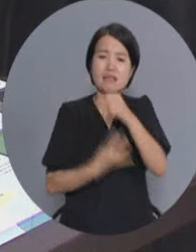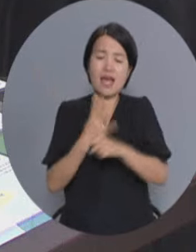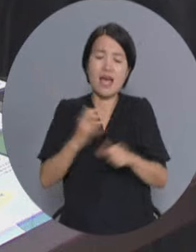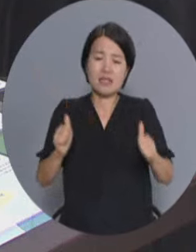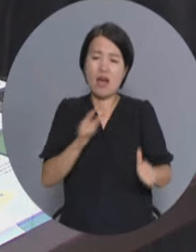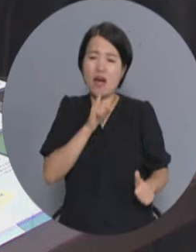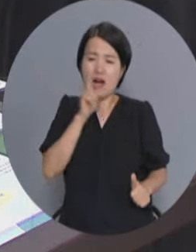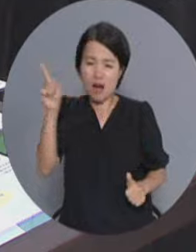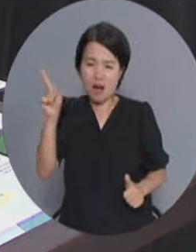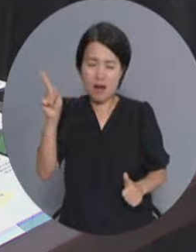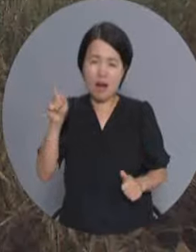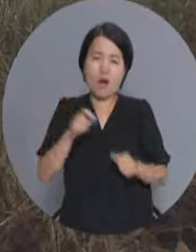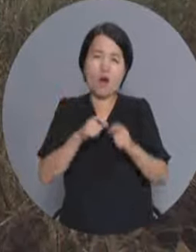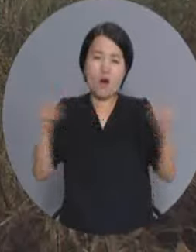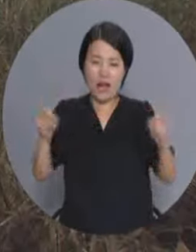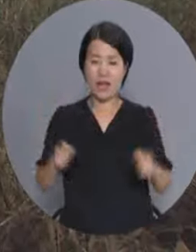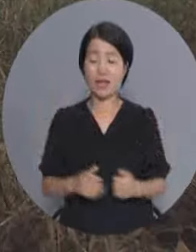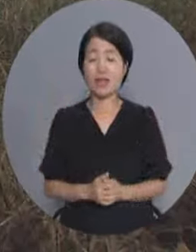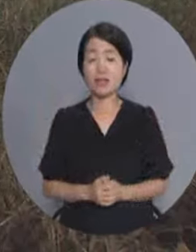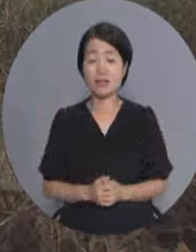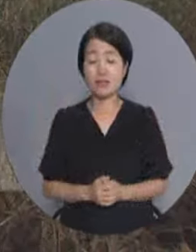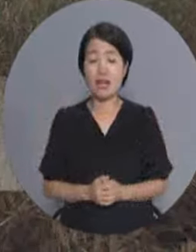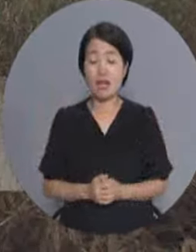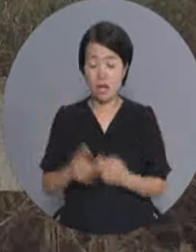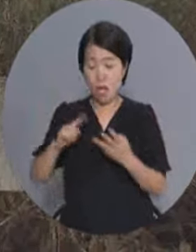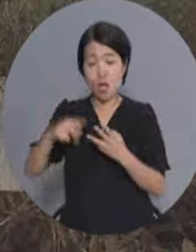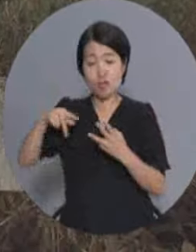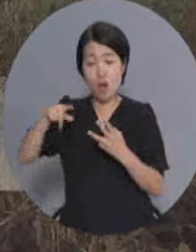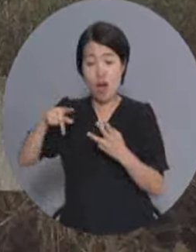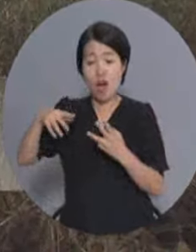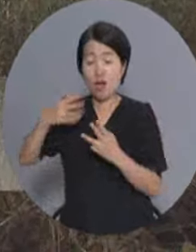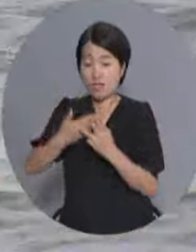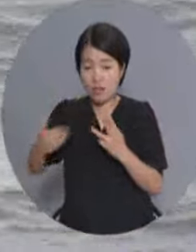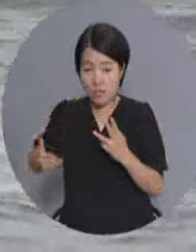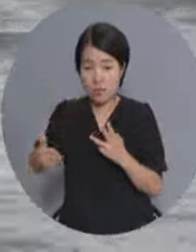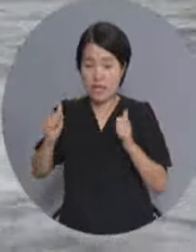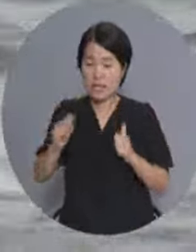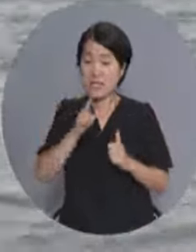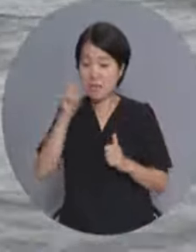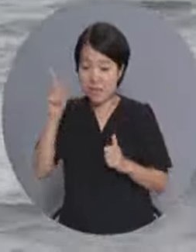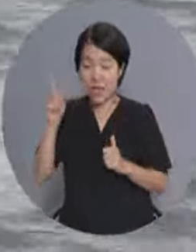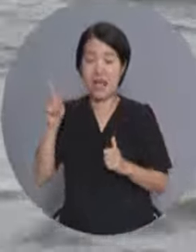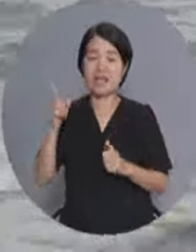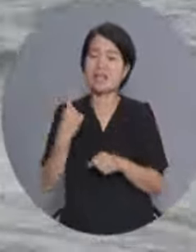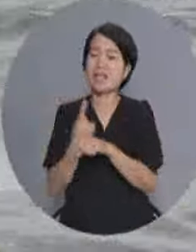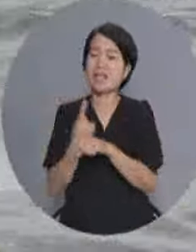행정소송이 이어졌습니다. 수어천의 경우도 지난해 행정심판 절차를 밟는 등 우여곡절을